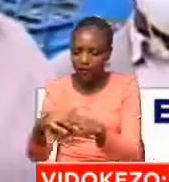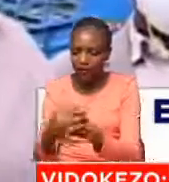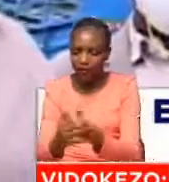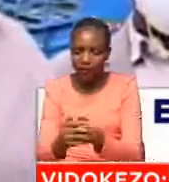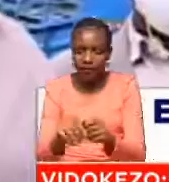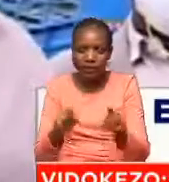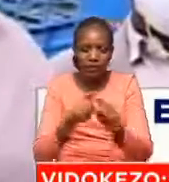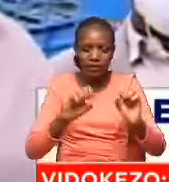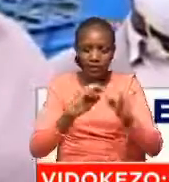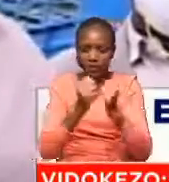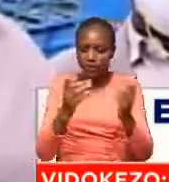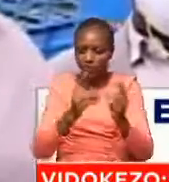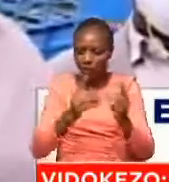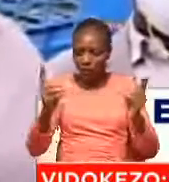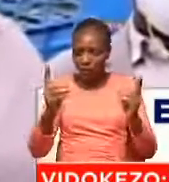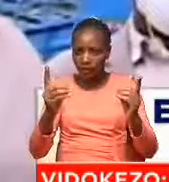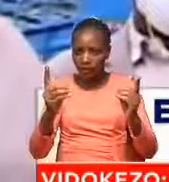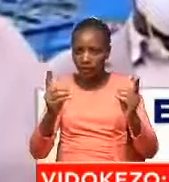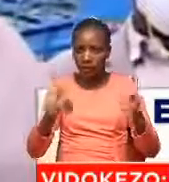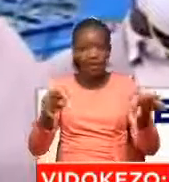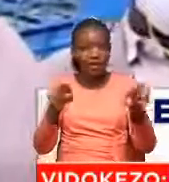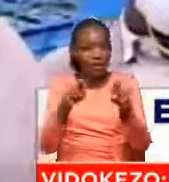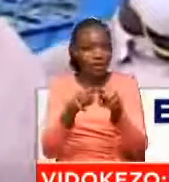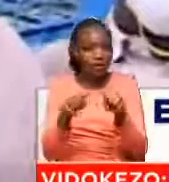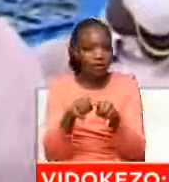social distancing,